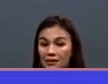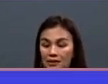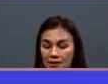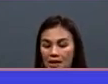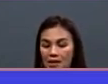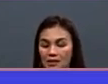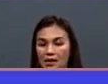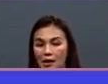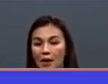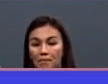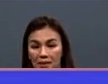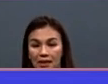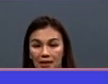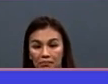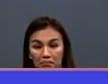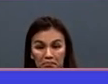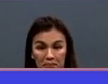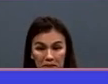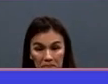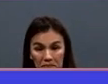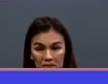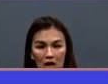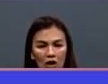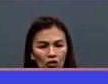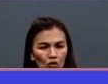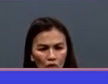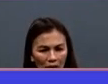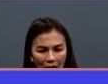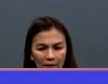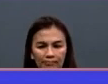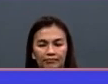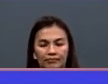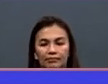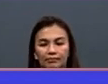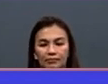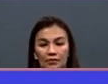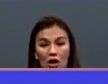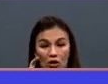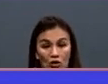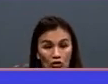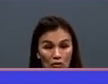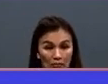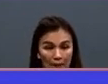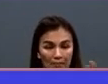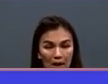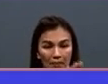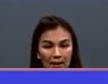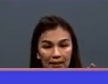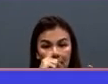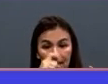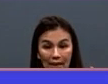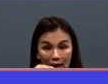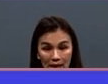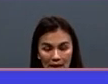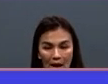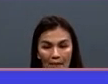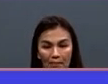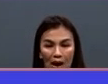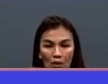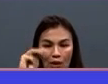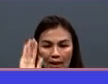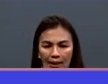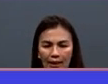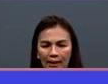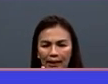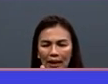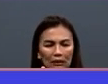จีนเนี่ยรถจีนเกำลังจะมานะมาแรงคุณบวดนะยี่ห้อเยกับอีกยี่ห้อนึงเนะฮะคุณต้องเป็นตัว